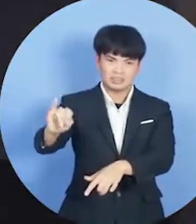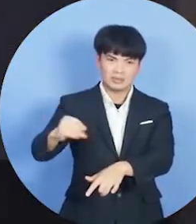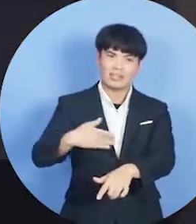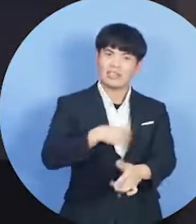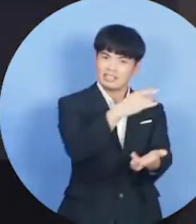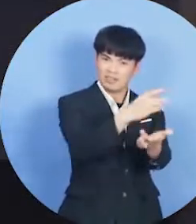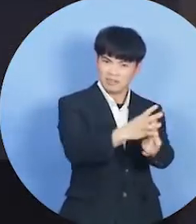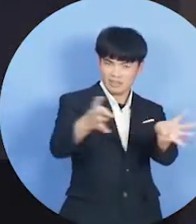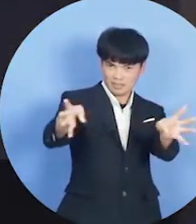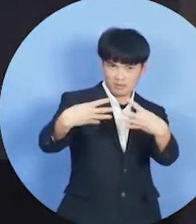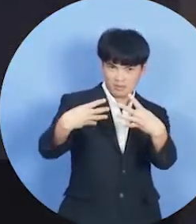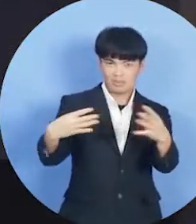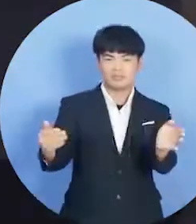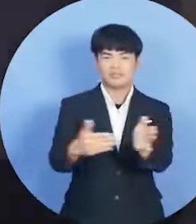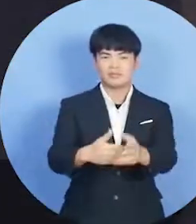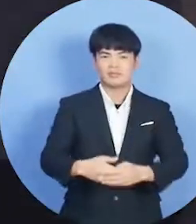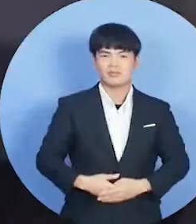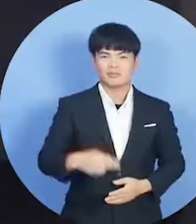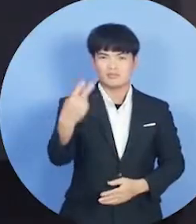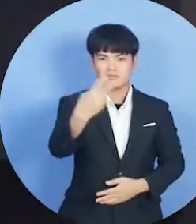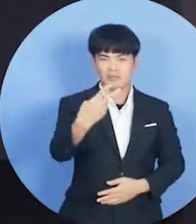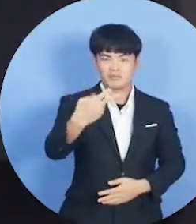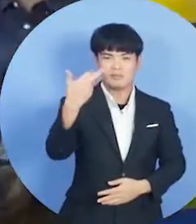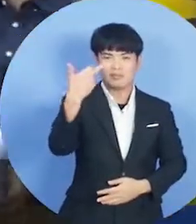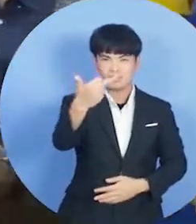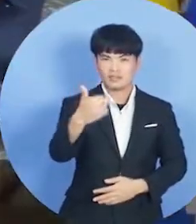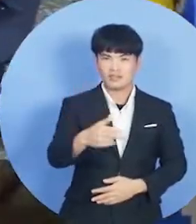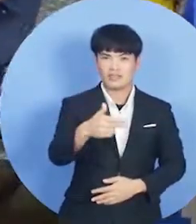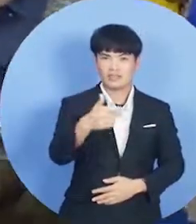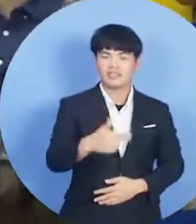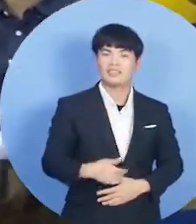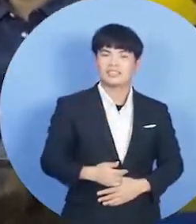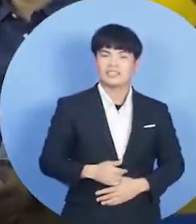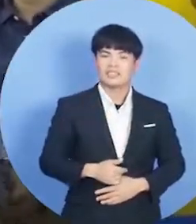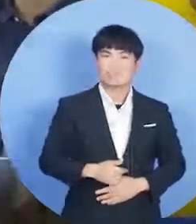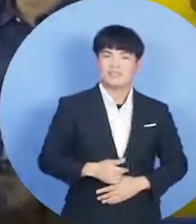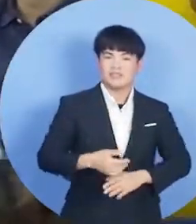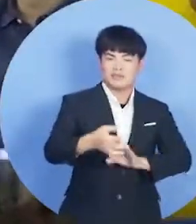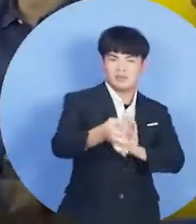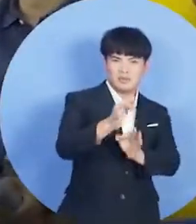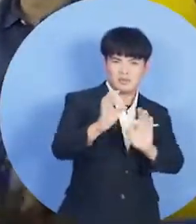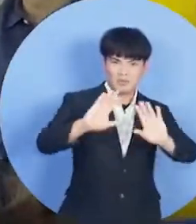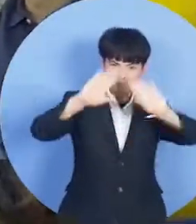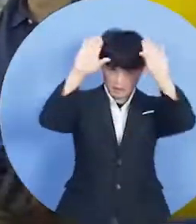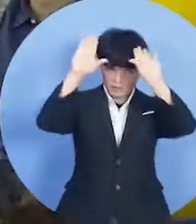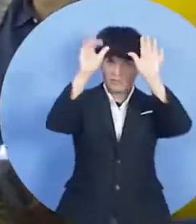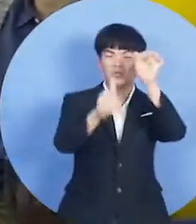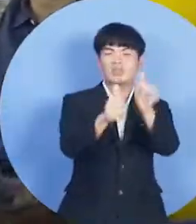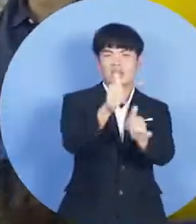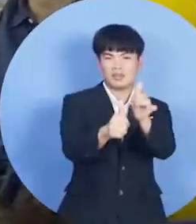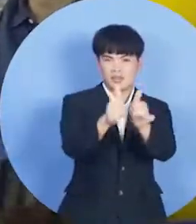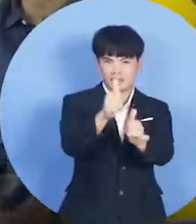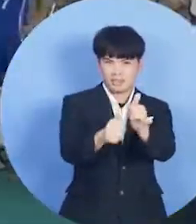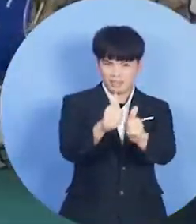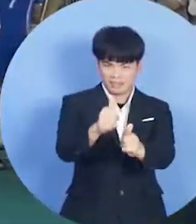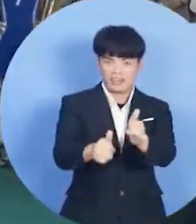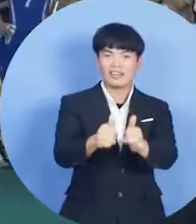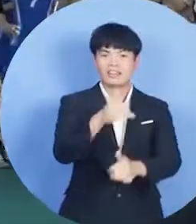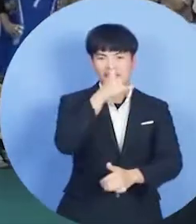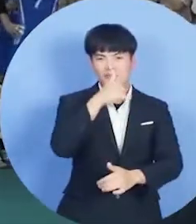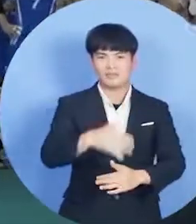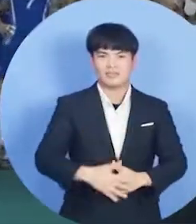국제 우호협력 도시 협정을 체결했습니다. 2017 천안 넥스컵 프로배구 대회가 9월 13일부터